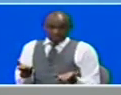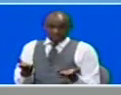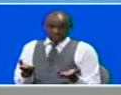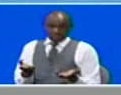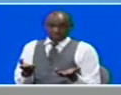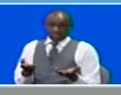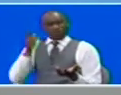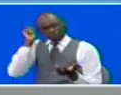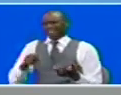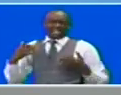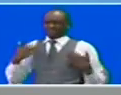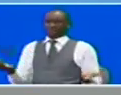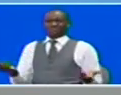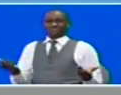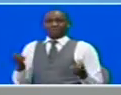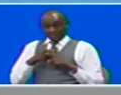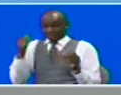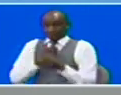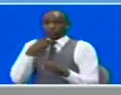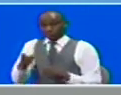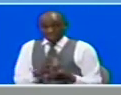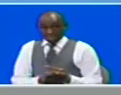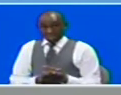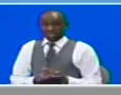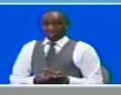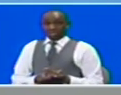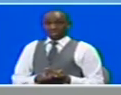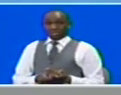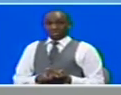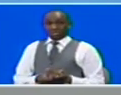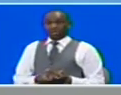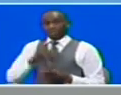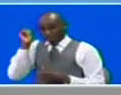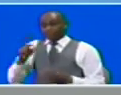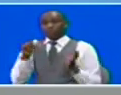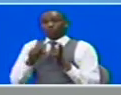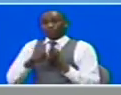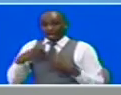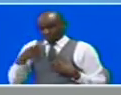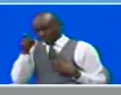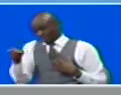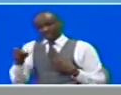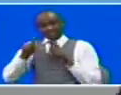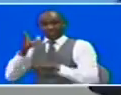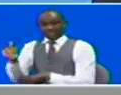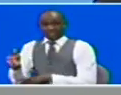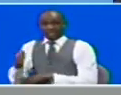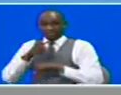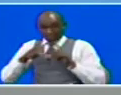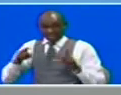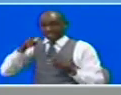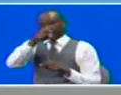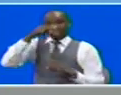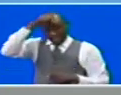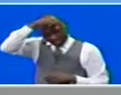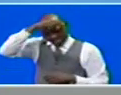automatic lazima uwe nayo. Lakini uwezi enda pale useme ya kwamba kwani kuna shida na certificate hili lakini yako na hii